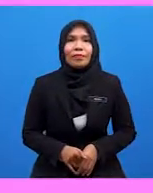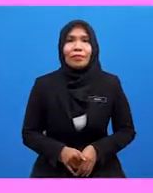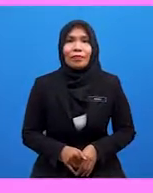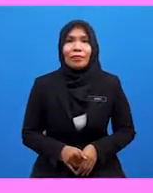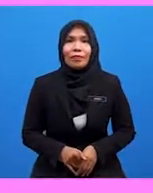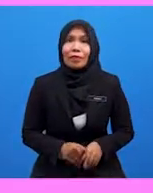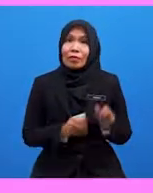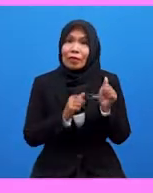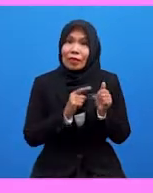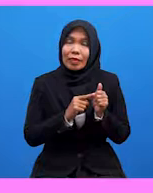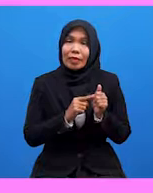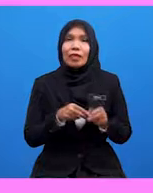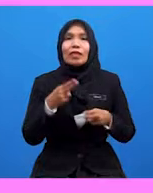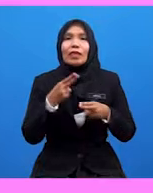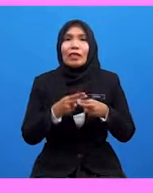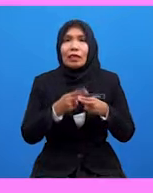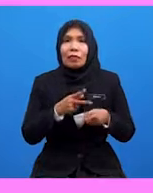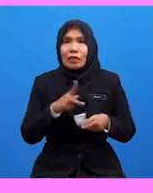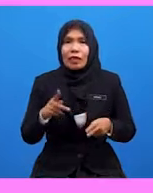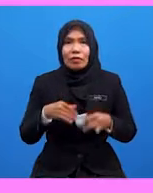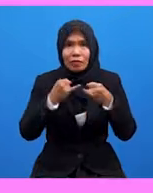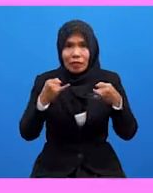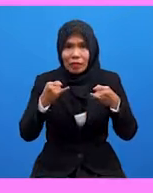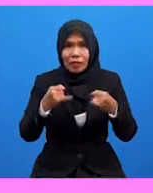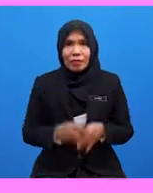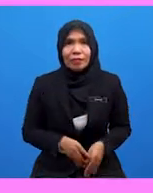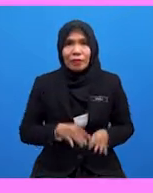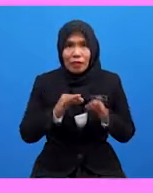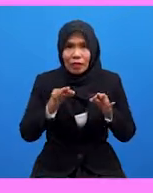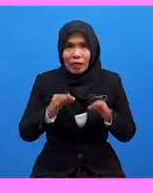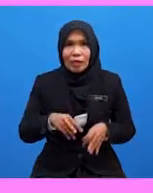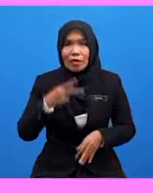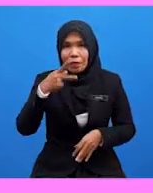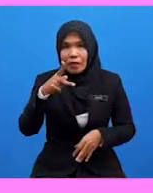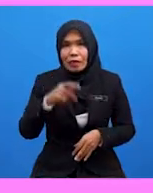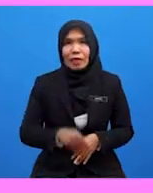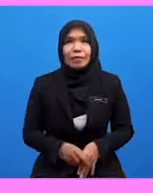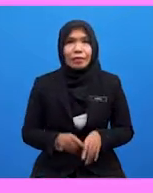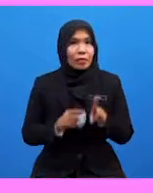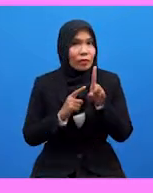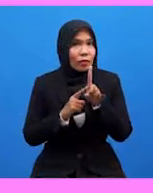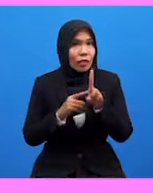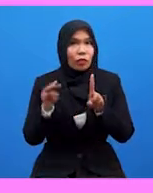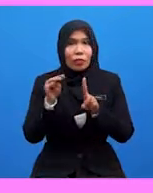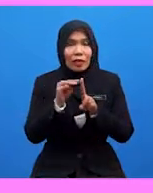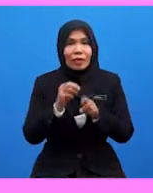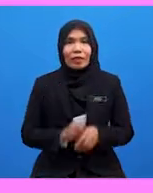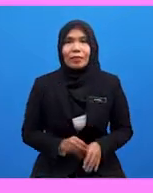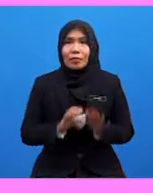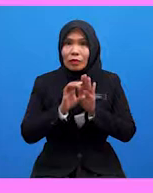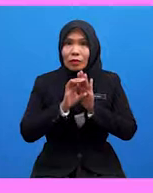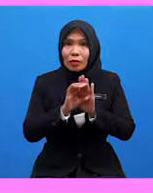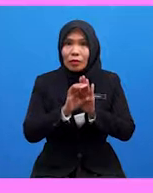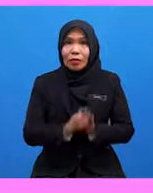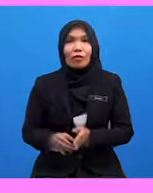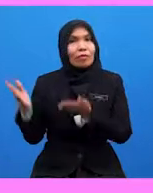jadual, namakan jenis ayat perintah bagi P. Satu markah dan contoh ayatnya ialah sila jawab